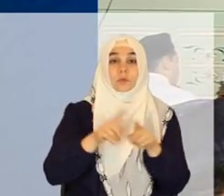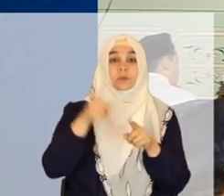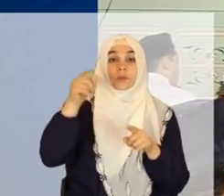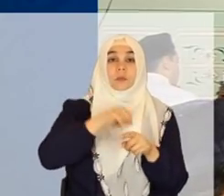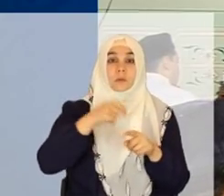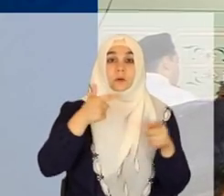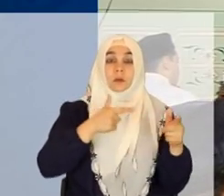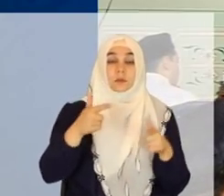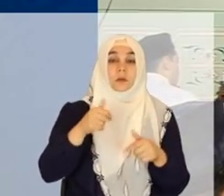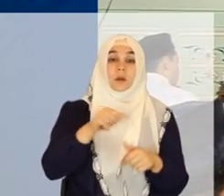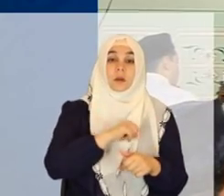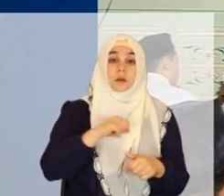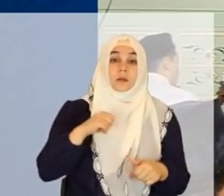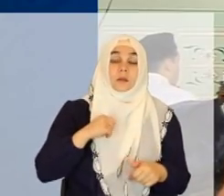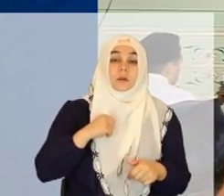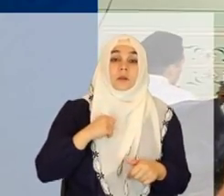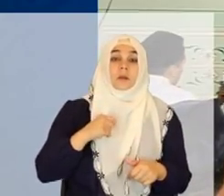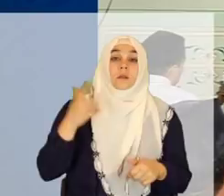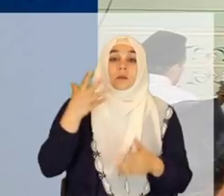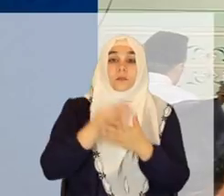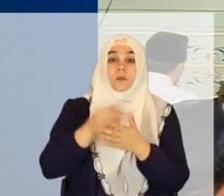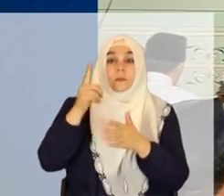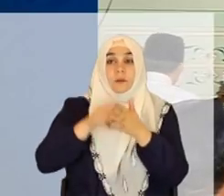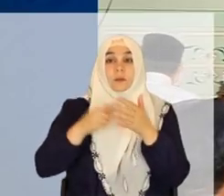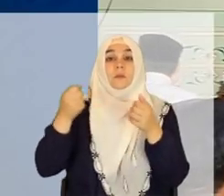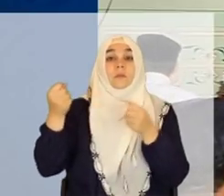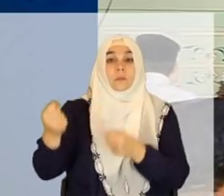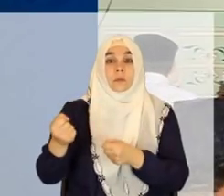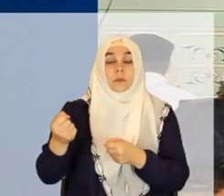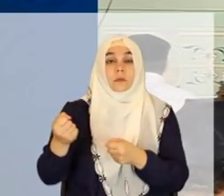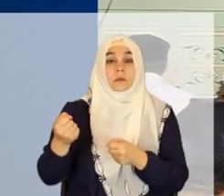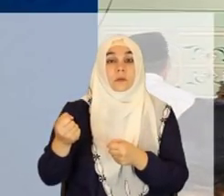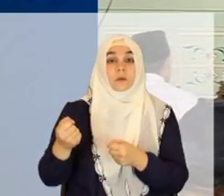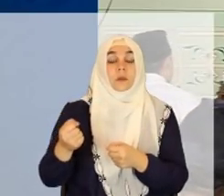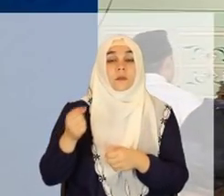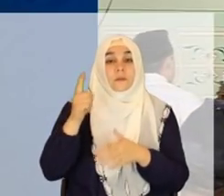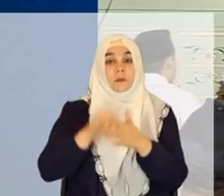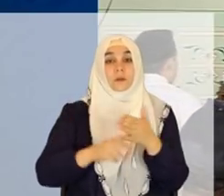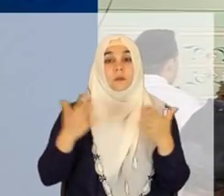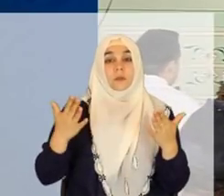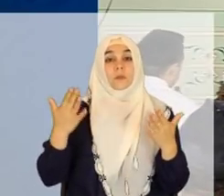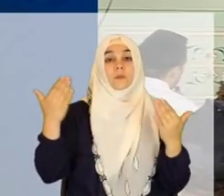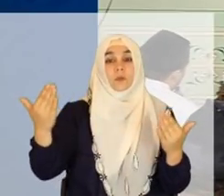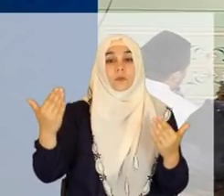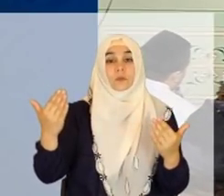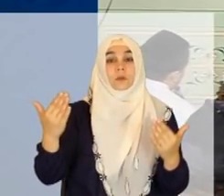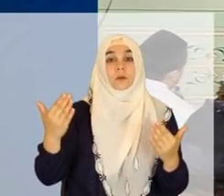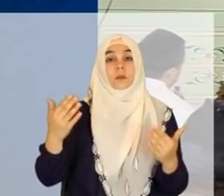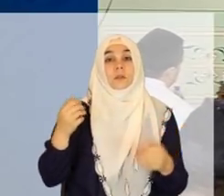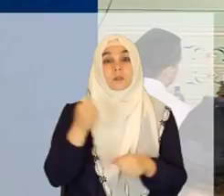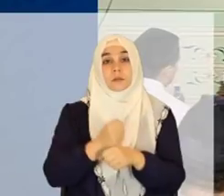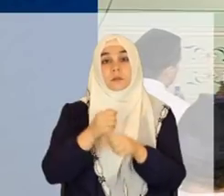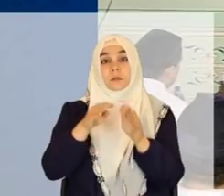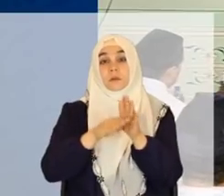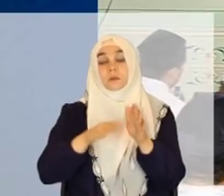tayyor bo'lyapti. Har kim o'zini dinini tutadi, o'zini iymon e'tiqodi shariatiga amal